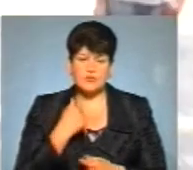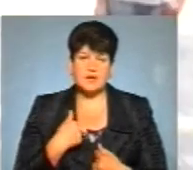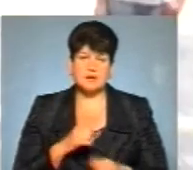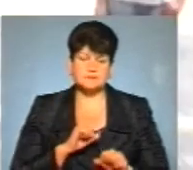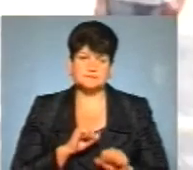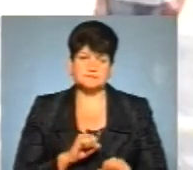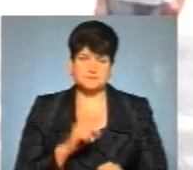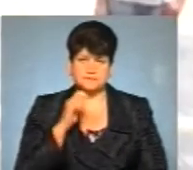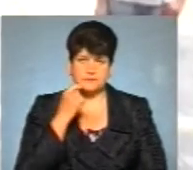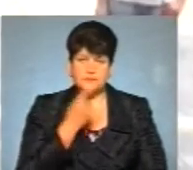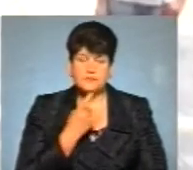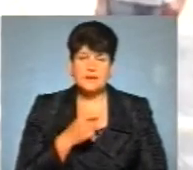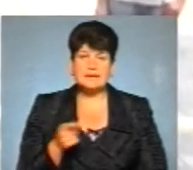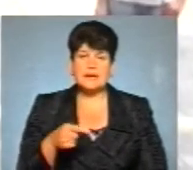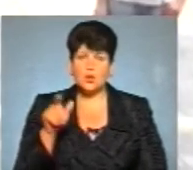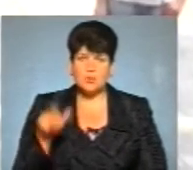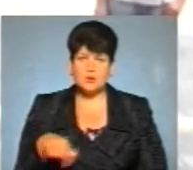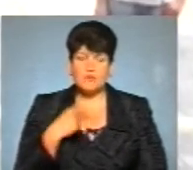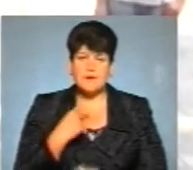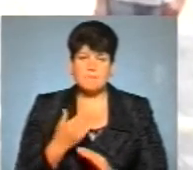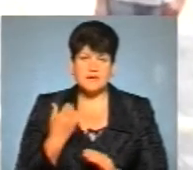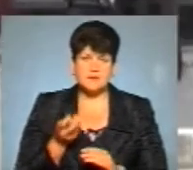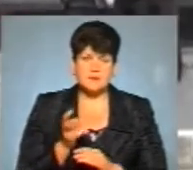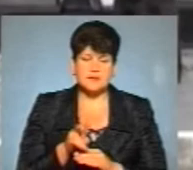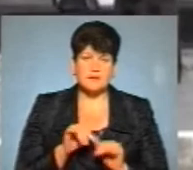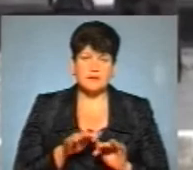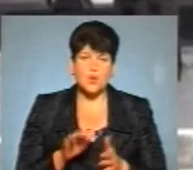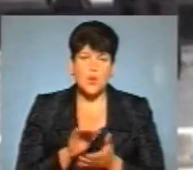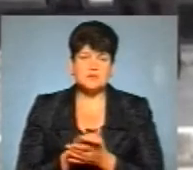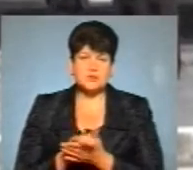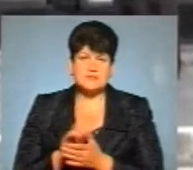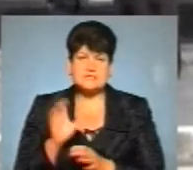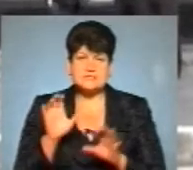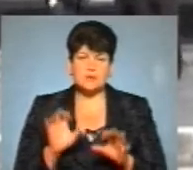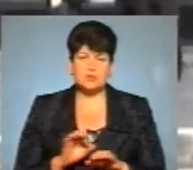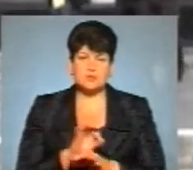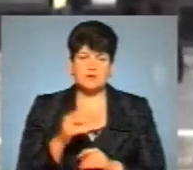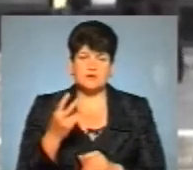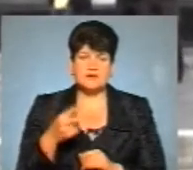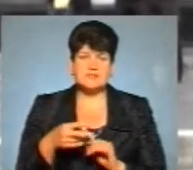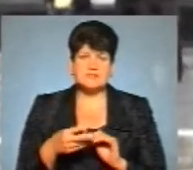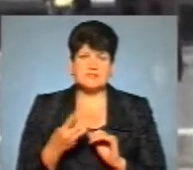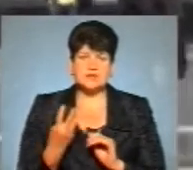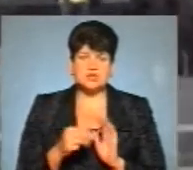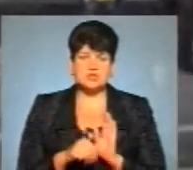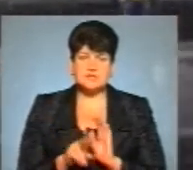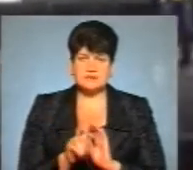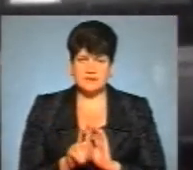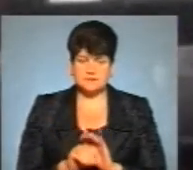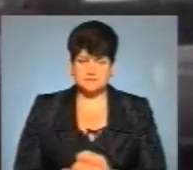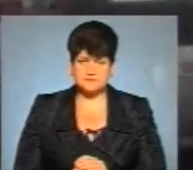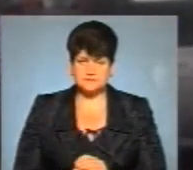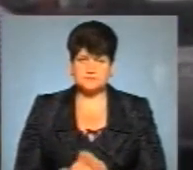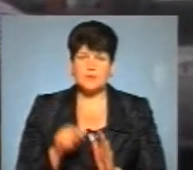відстоюю. Тернополянин Микола Федорій каже, перед тим, як прийти на акцію, ознайомився з законопроєктом номер 2362.